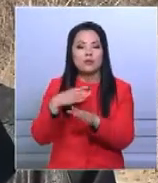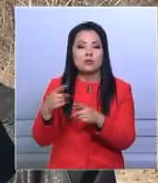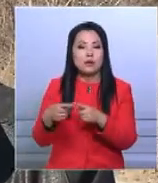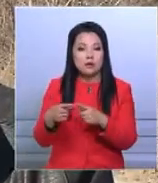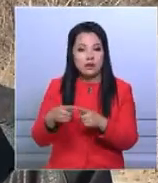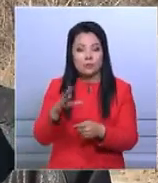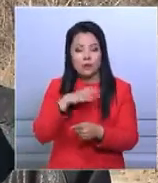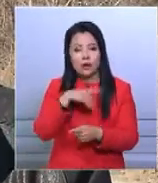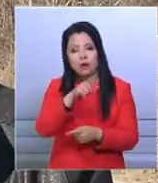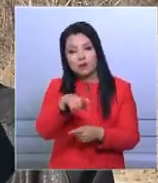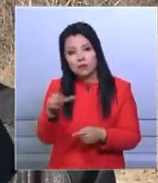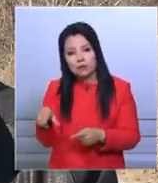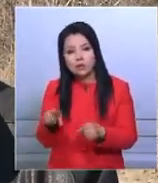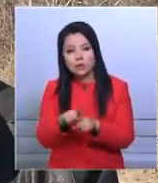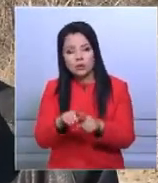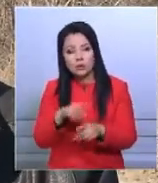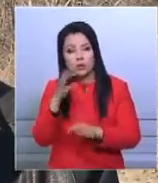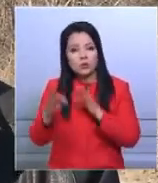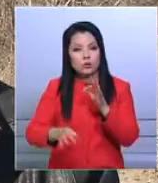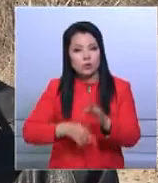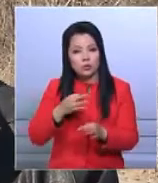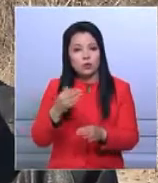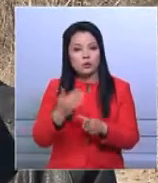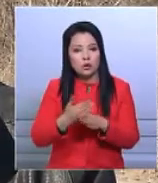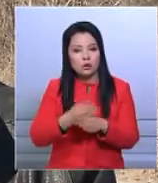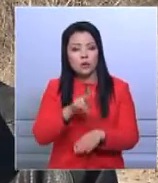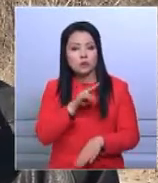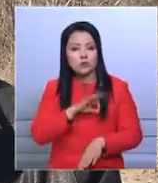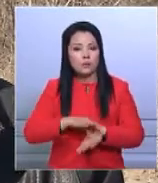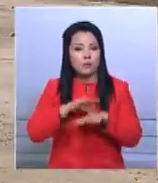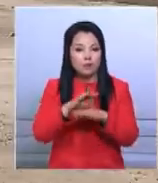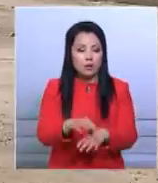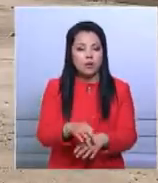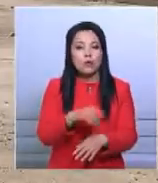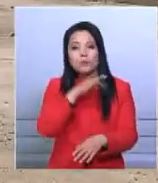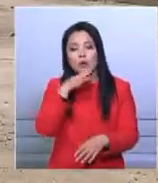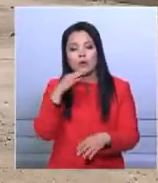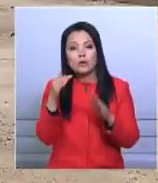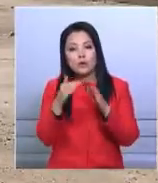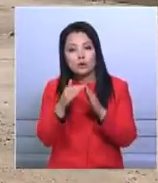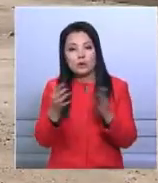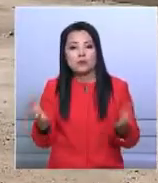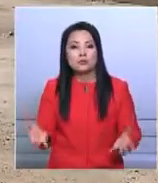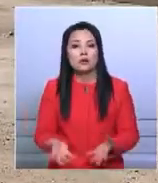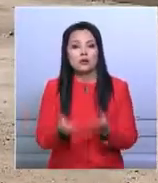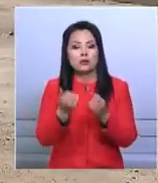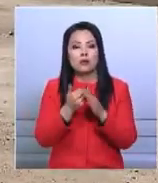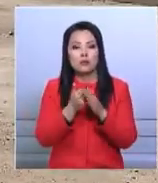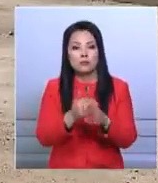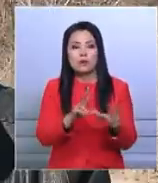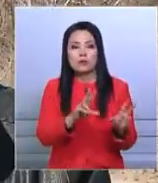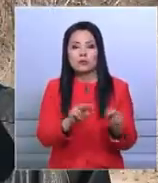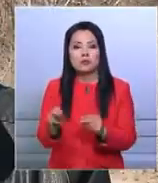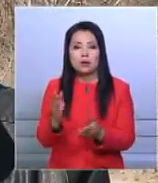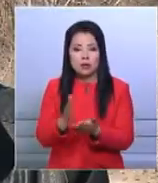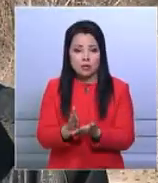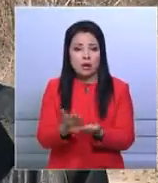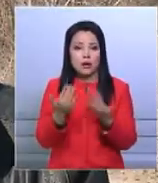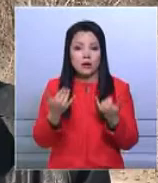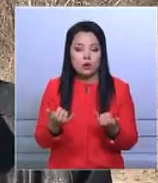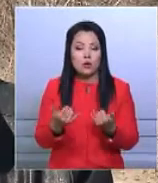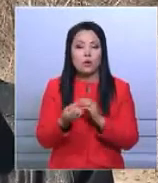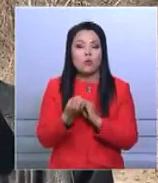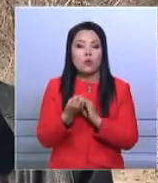кісілер күні-түні жұмыс істеп, соның бәрін істедік. Қолдан келген қаншама үйлерде судан апаттан әйтеуір аман сақтап қалдық. Бір 13